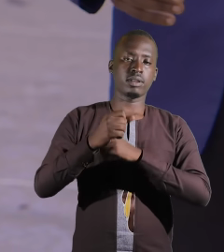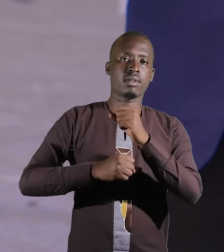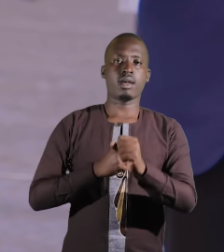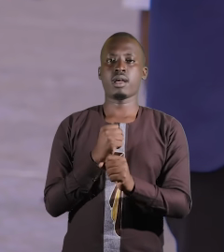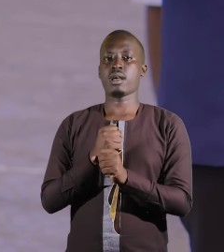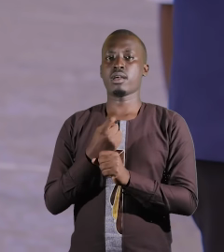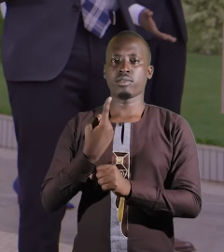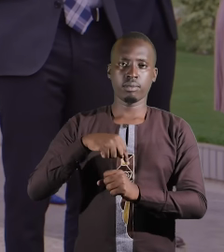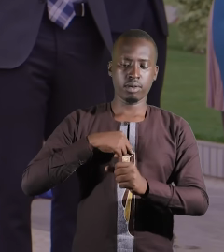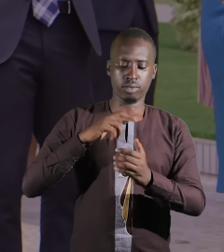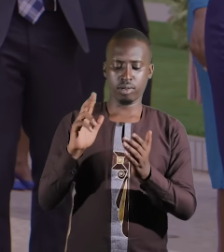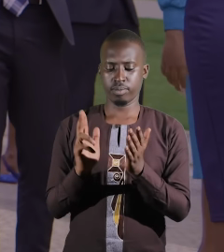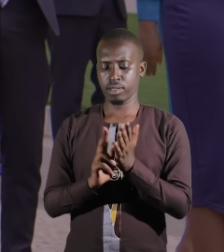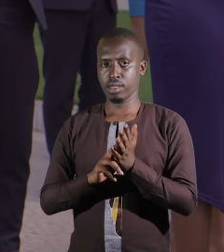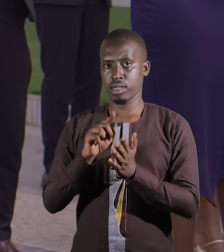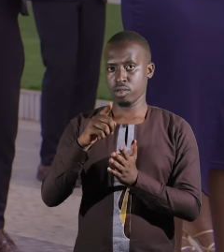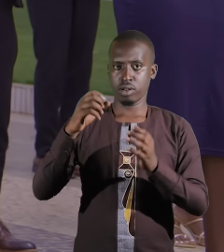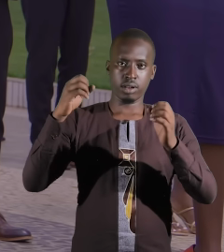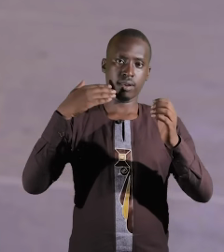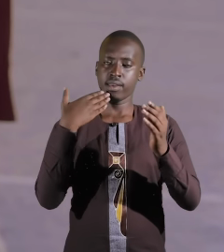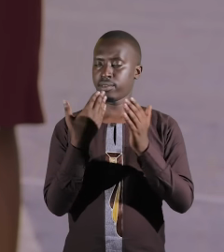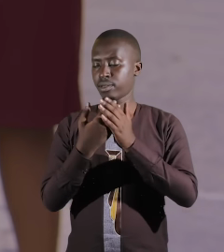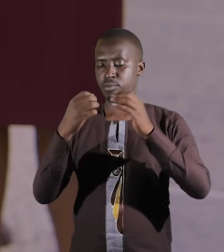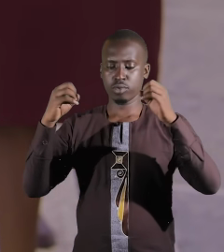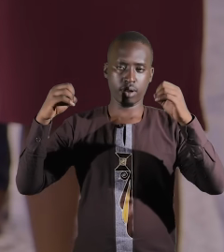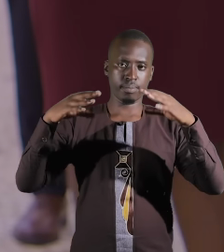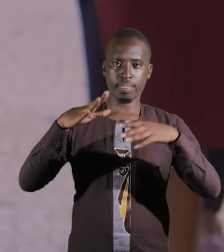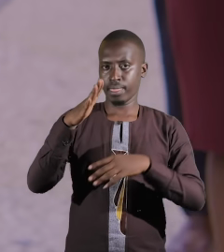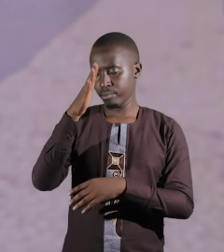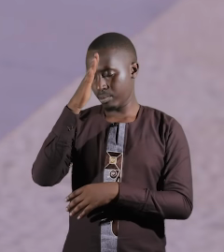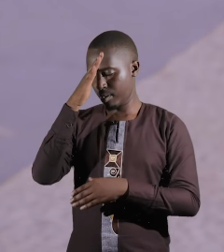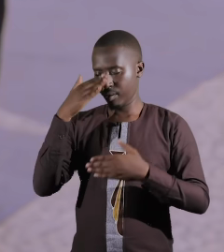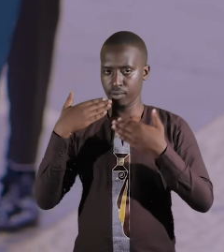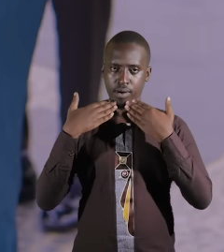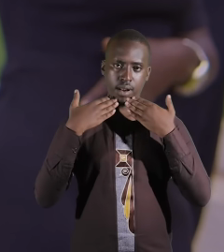imyaka reka duhande iyoneza muruhame papa